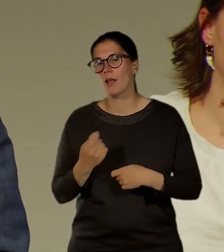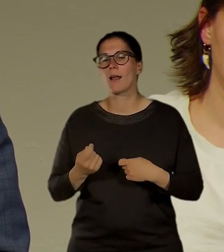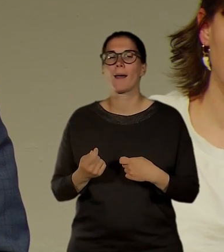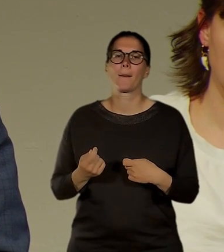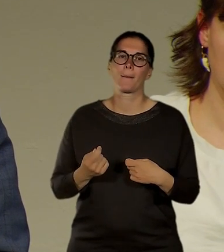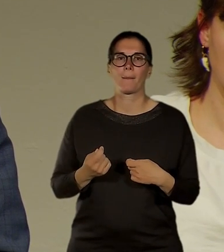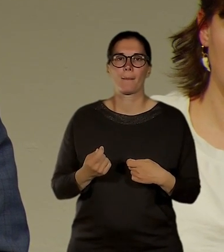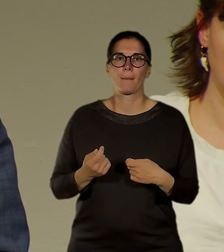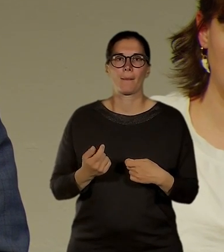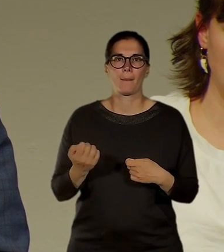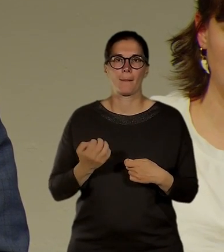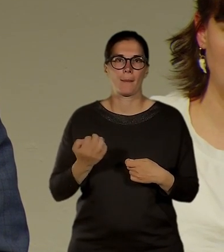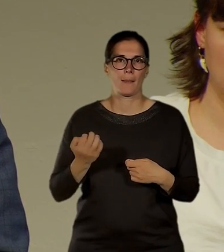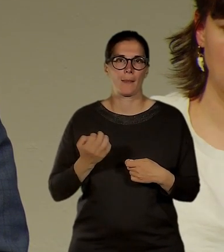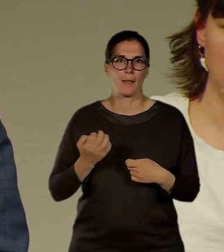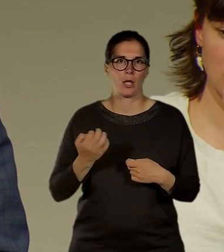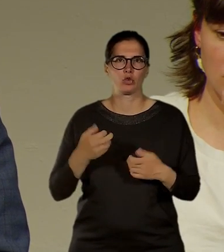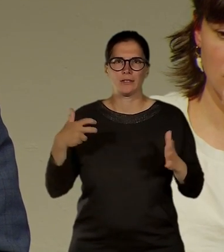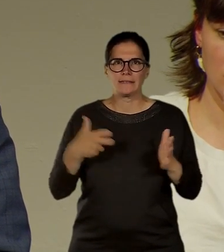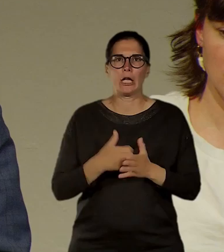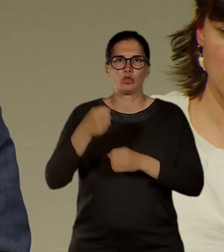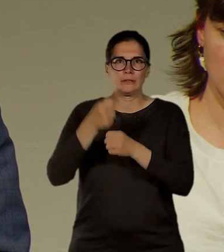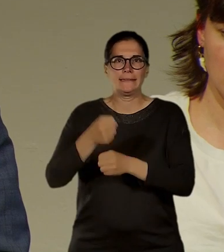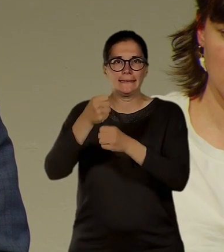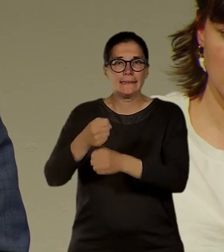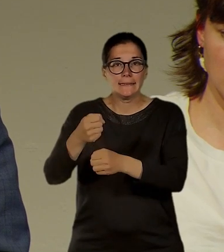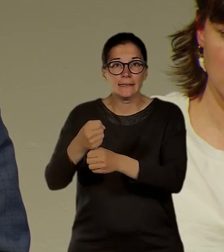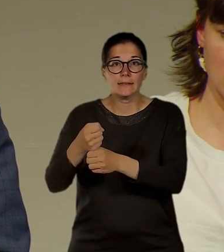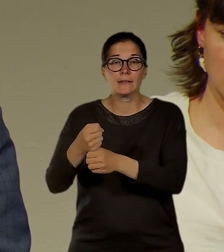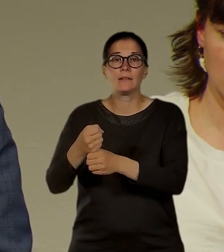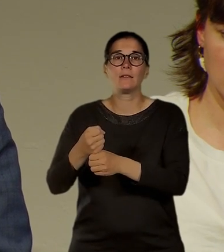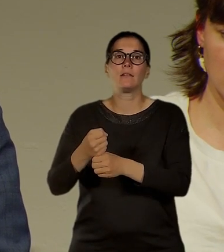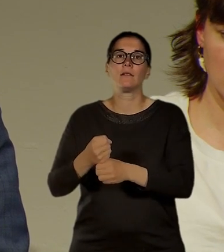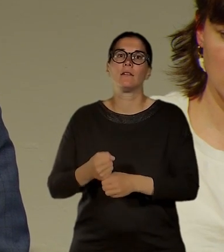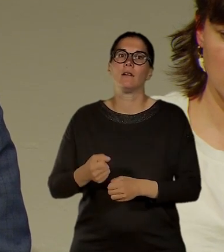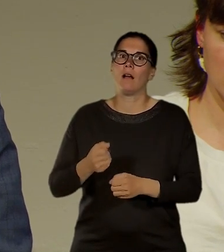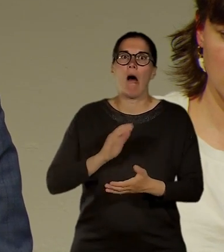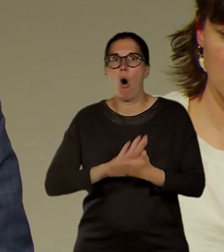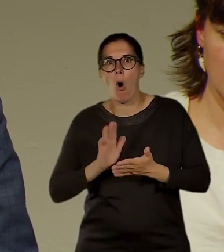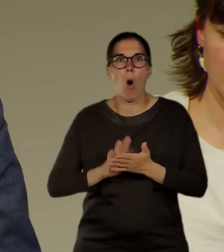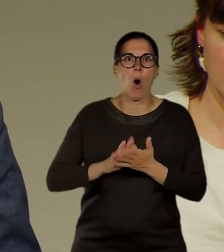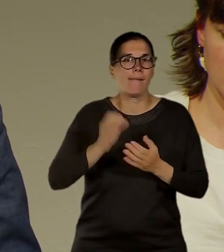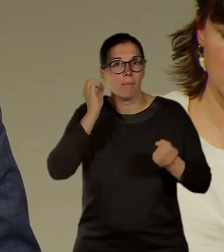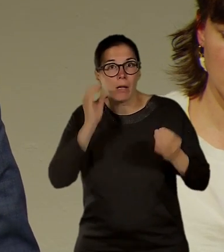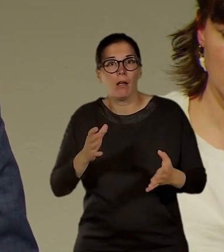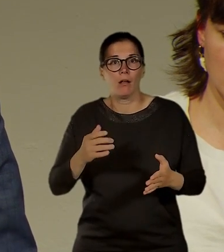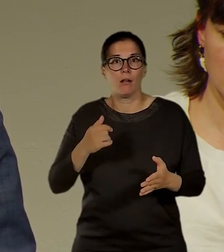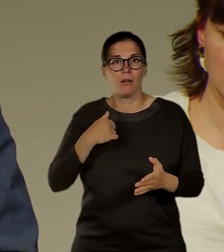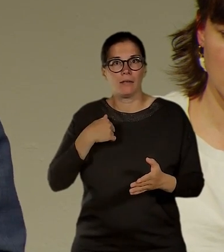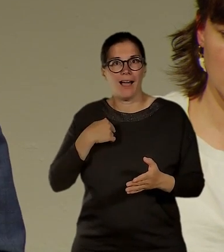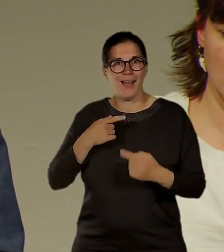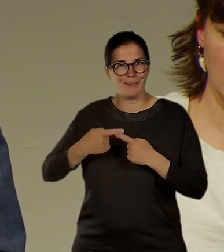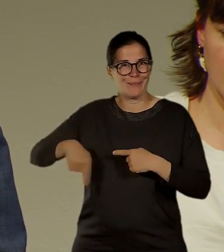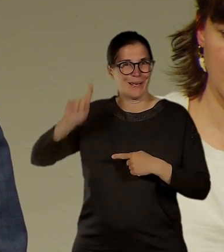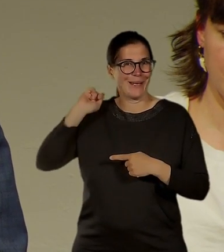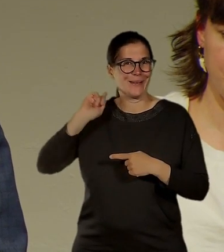nějaká opatření prostřednictvím značení a dělali se tak jako překotně, že třeba já jsem se o nich v tom minulém